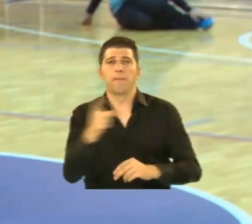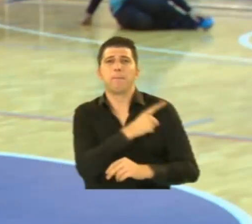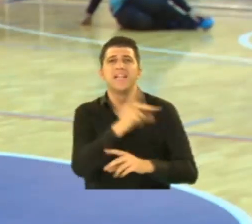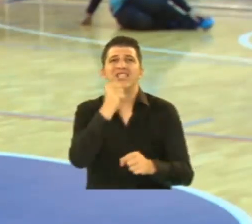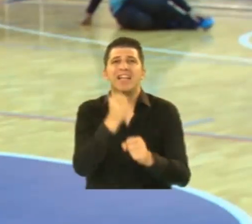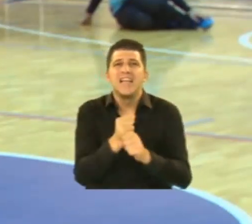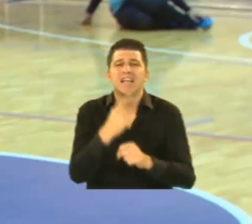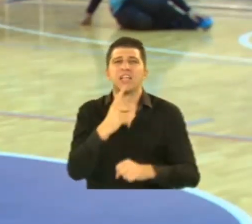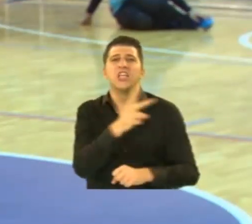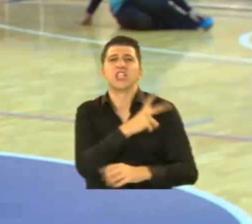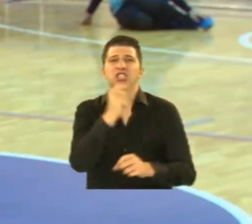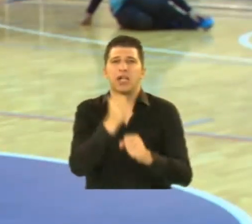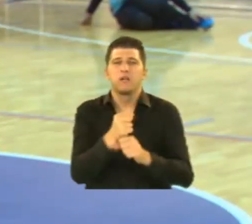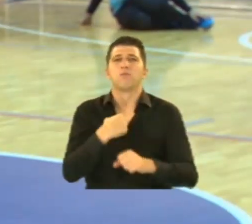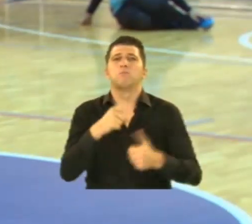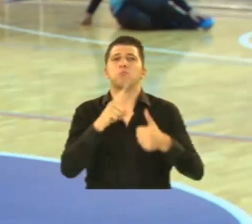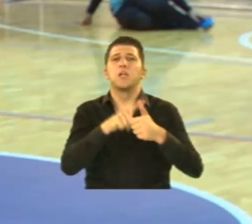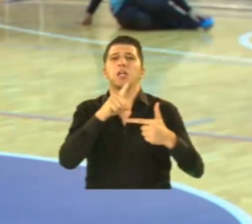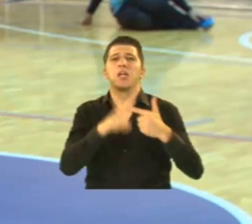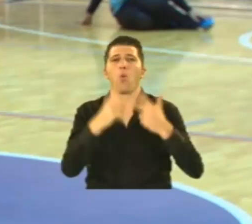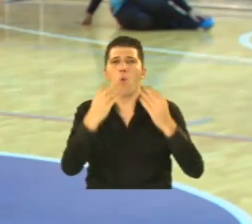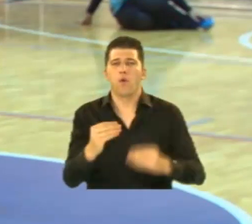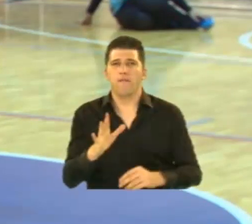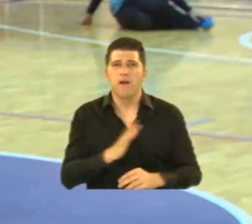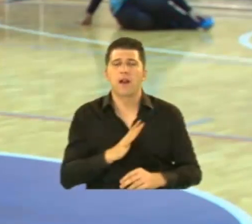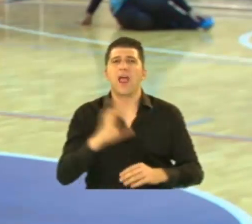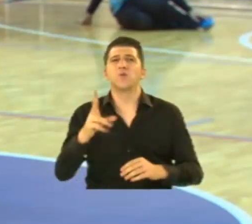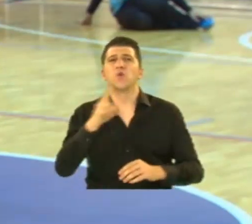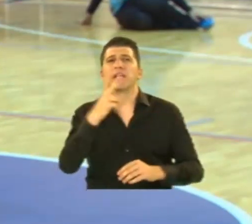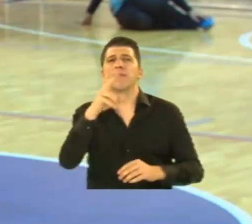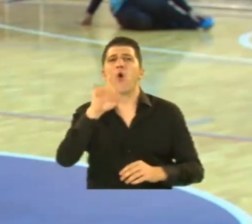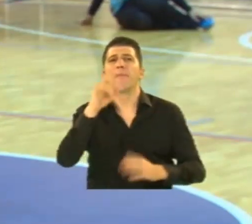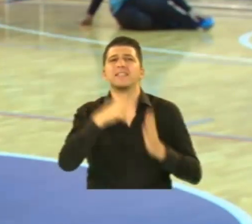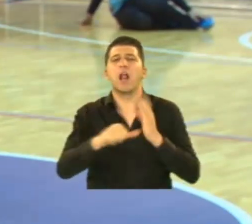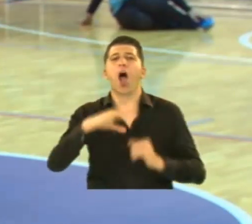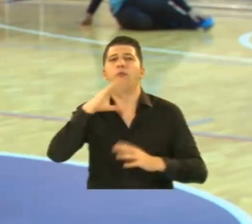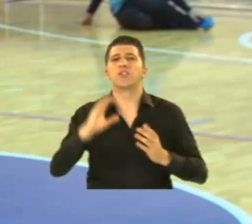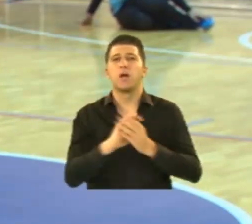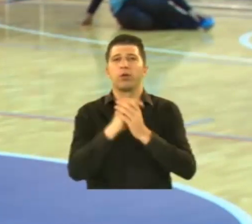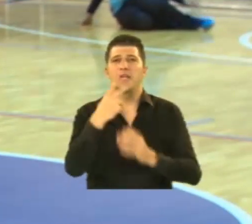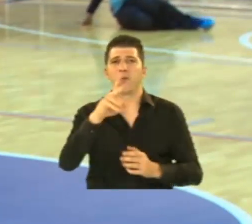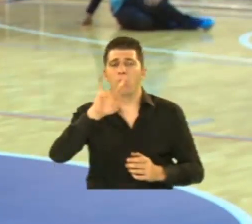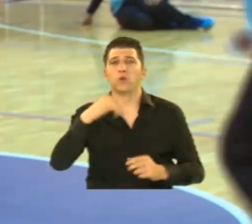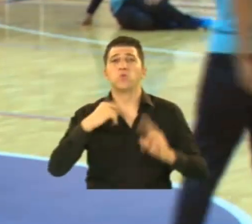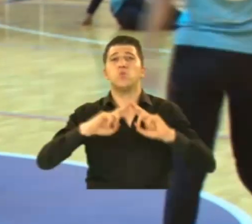birincilik, Avrupa birincilik şampiyonasında ikinciliğimiz. En son 2015'te Avrupa şampiyonluğumuz. 2014'te